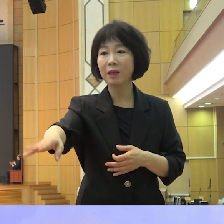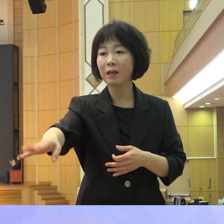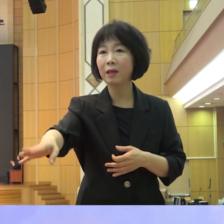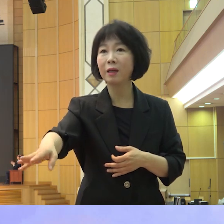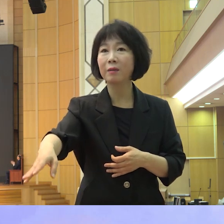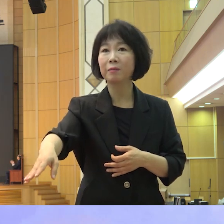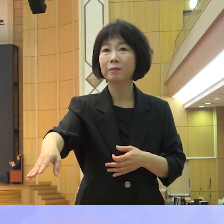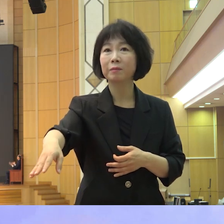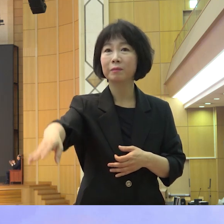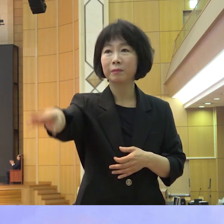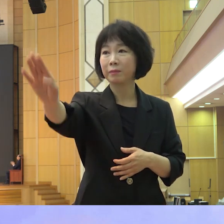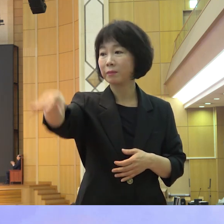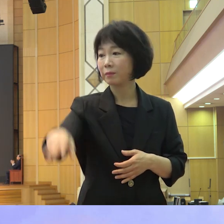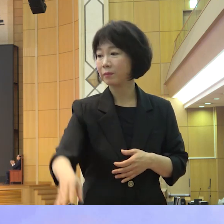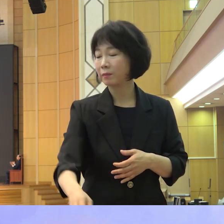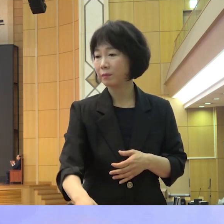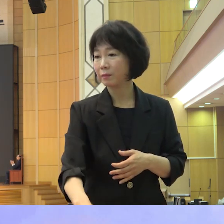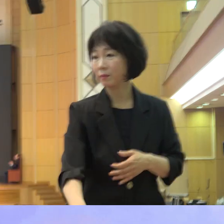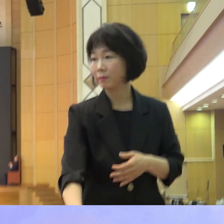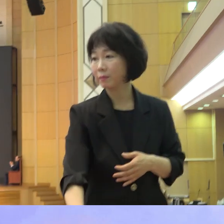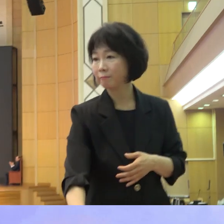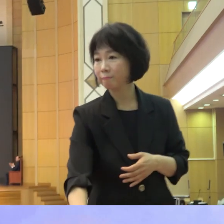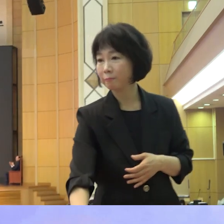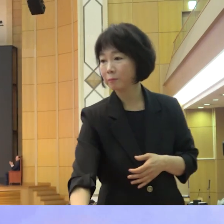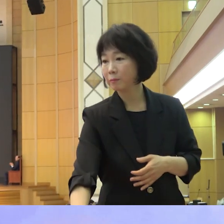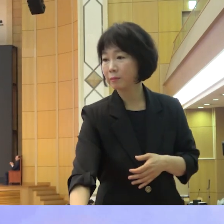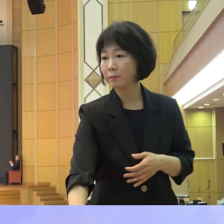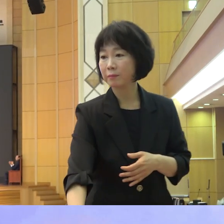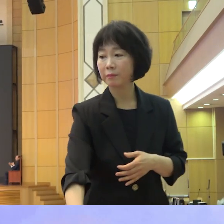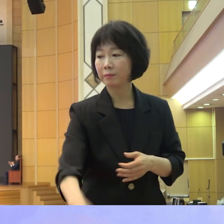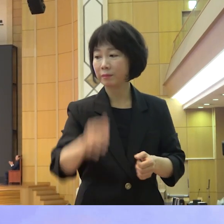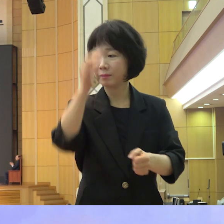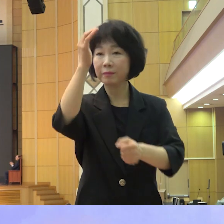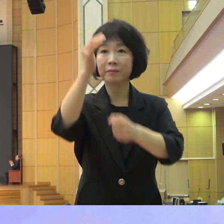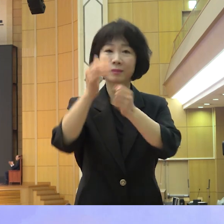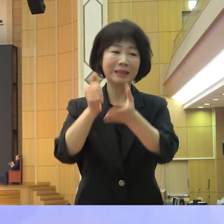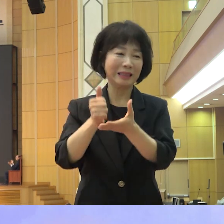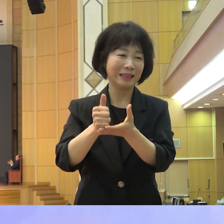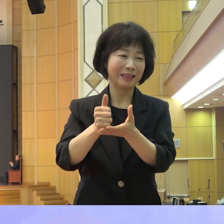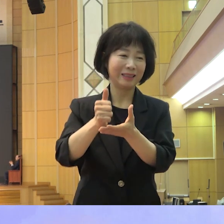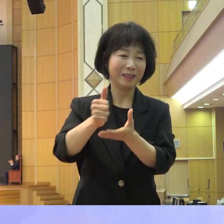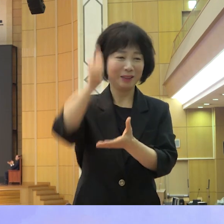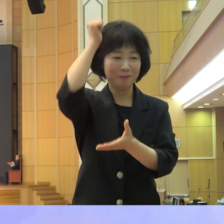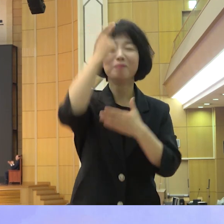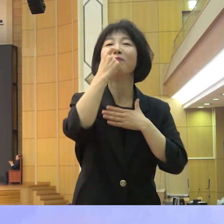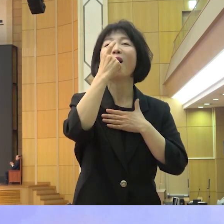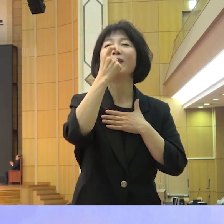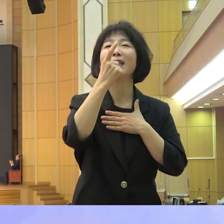이 시간 어린이들을 생각하시면서 찬양하시겠습니다. 하나님 멋진